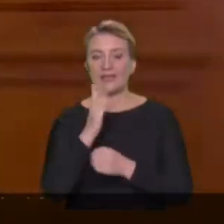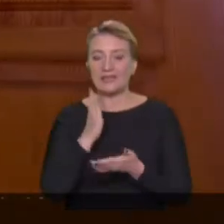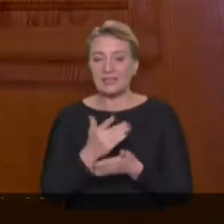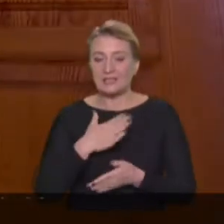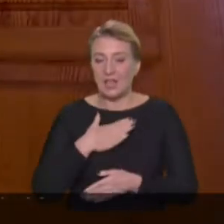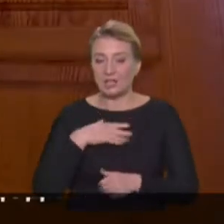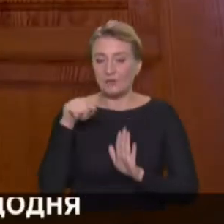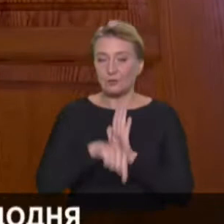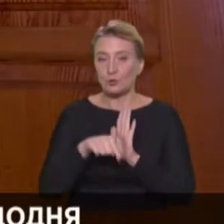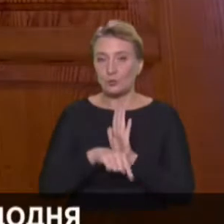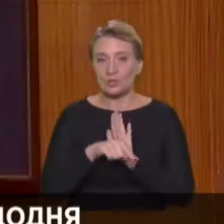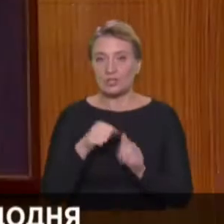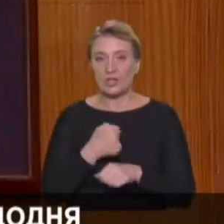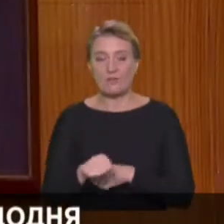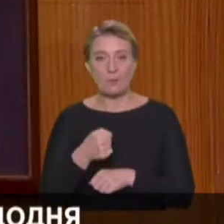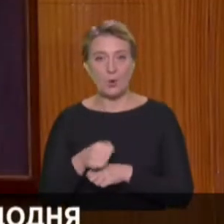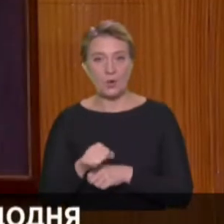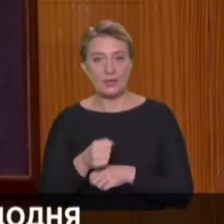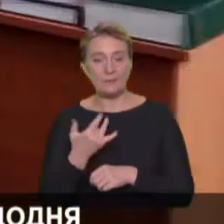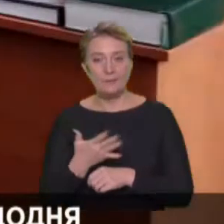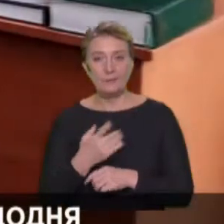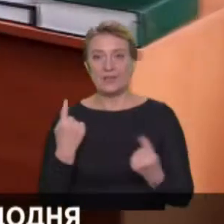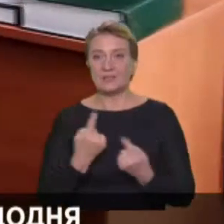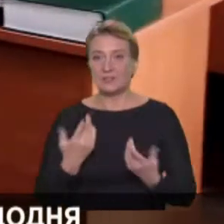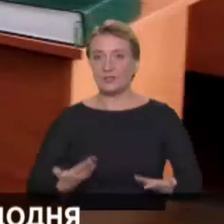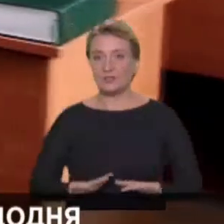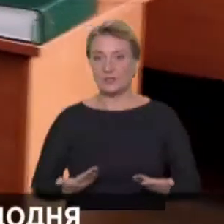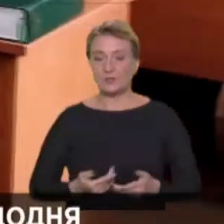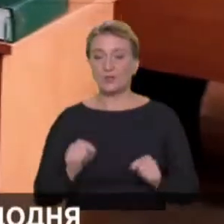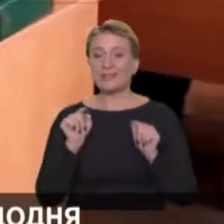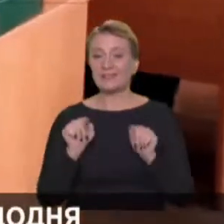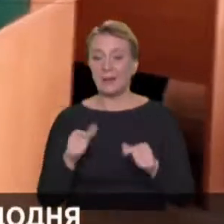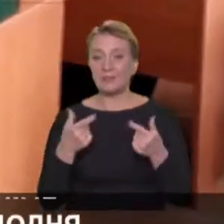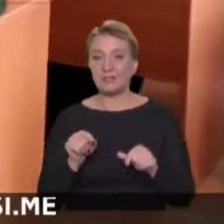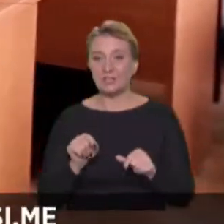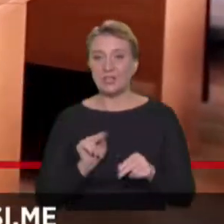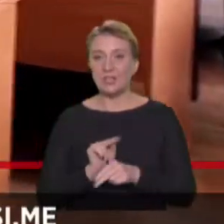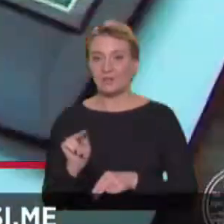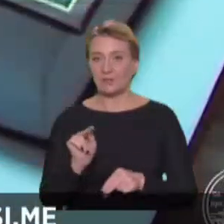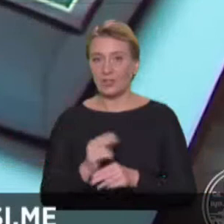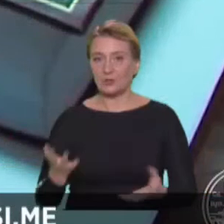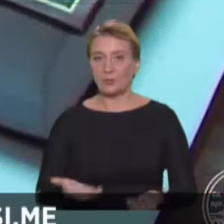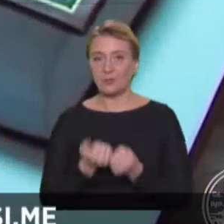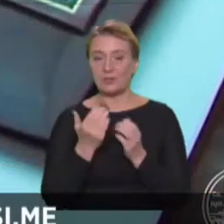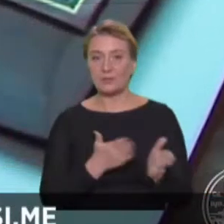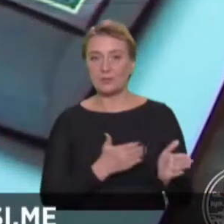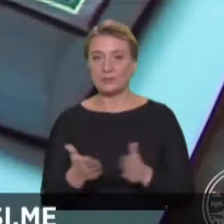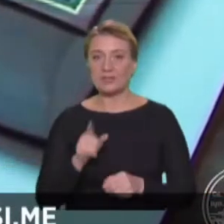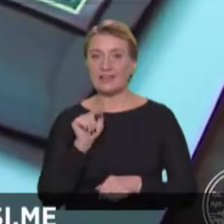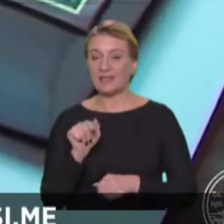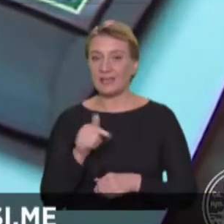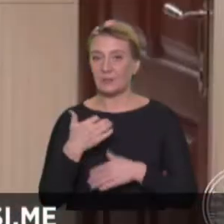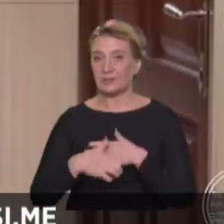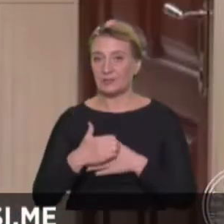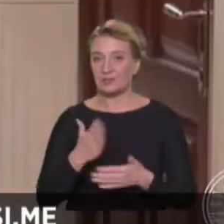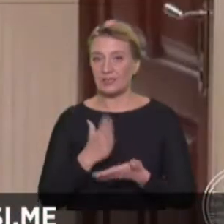вимоги. Слухачі духовних освітніх установ зазвичай живуть там же, де й навчаються. І підтримання порядку в їхньому середовищі є